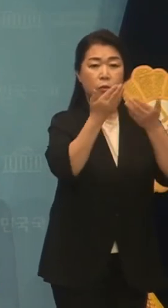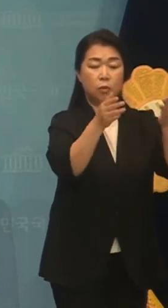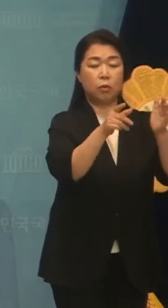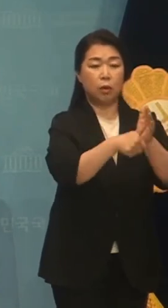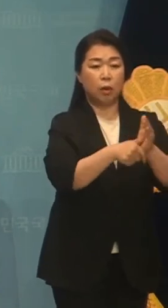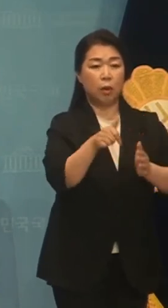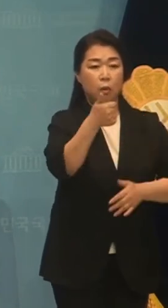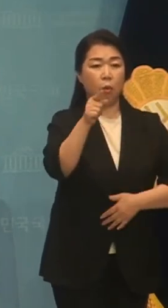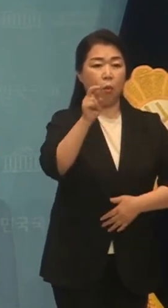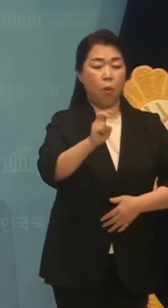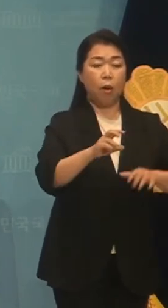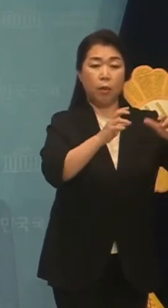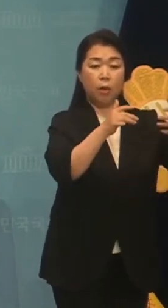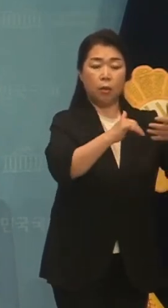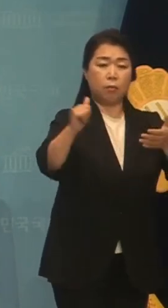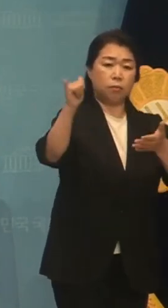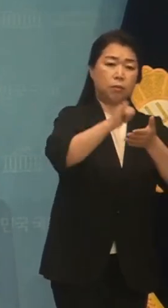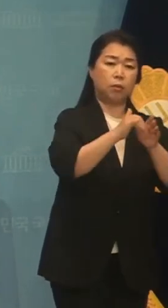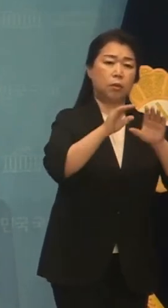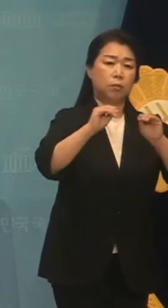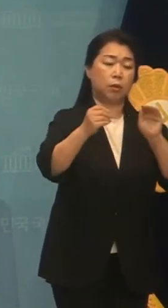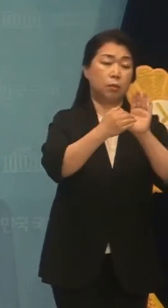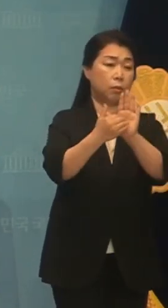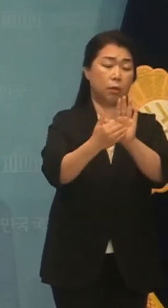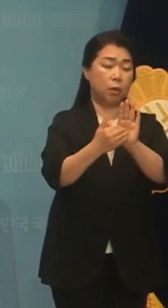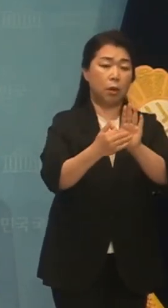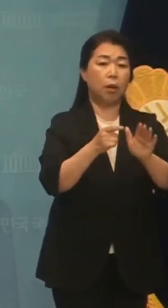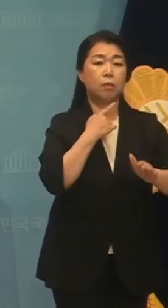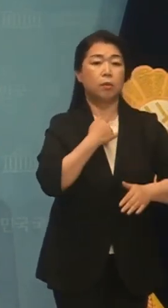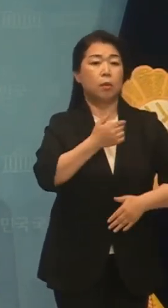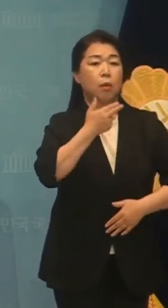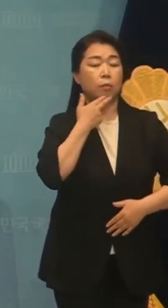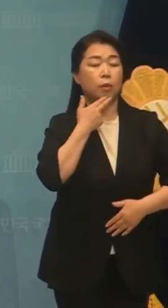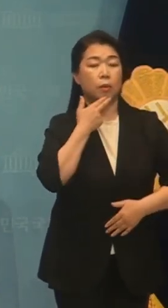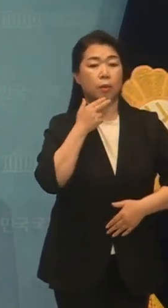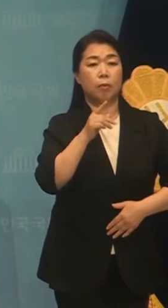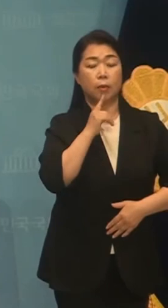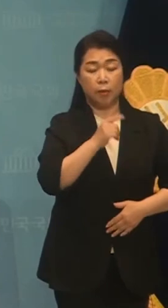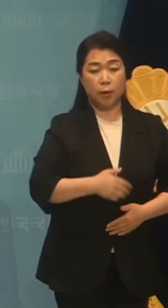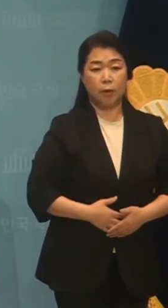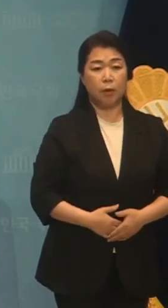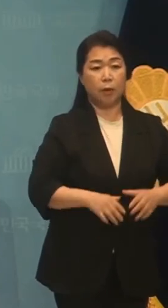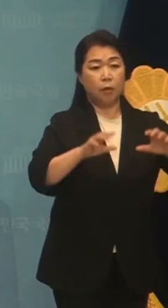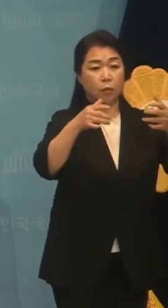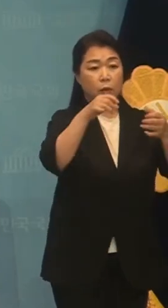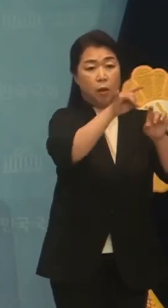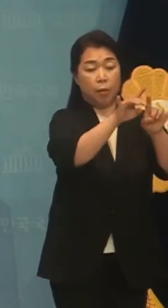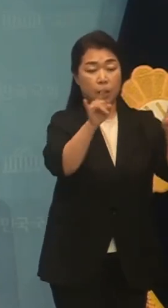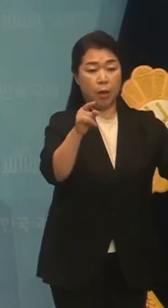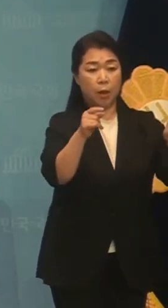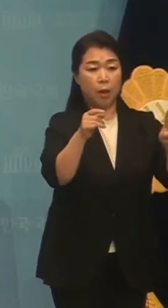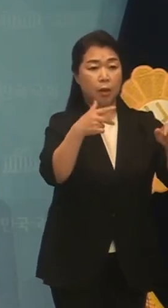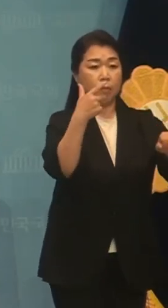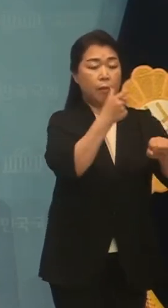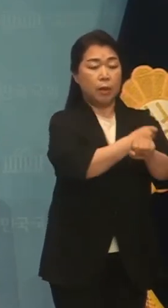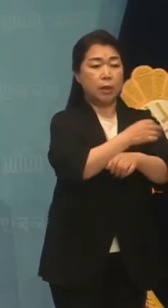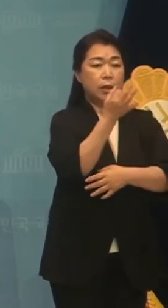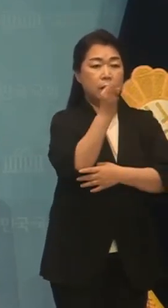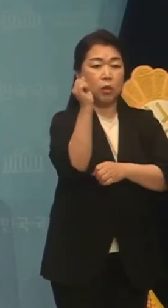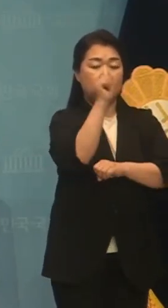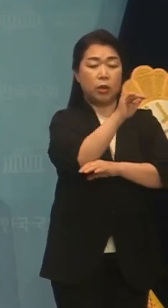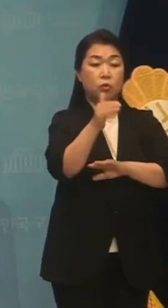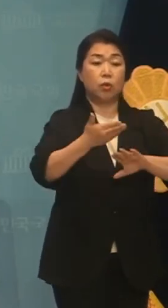금지한 나라는 없다라고 정정을 하였습니다. 국가마다 백신에 대한 인증 기준이 상이해 특정 백신에